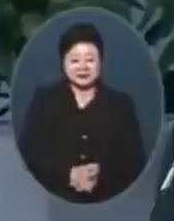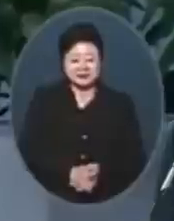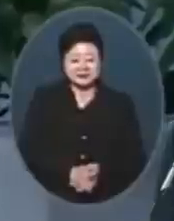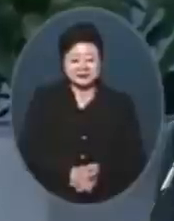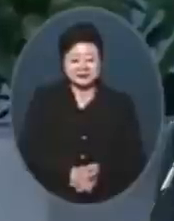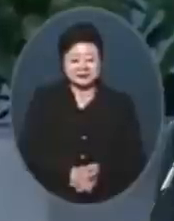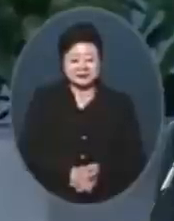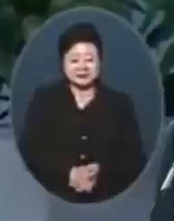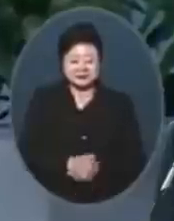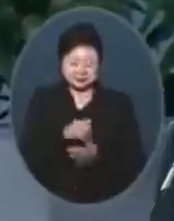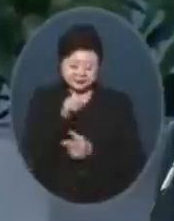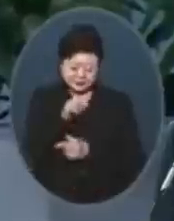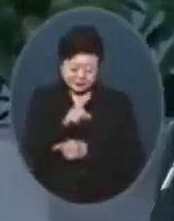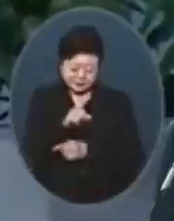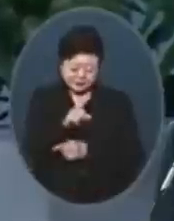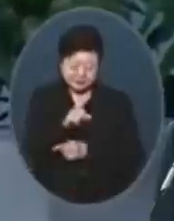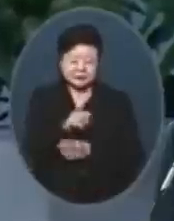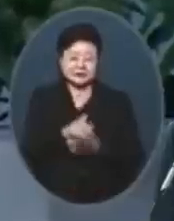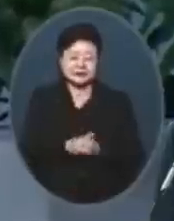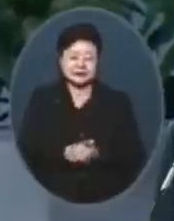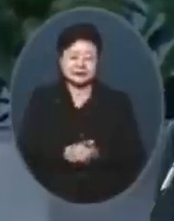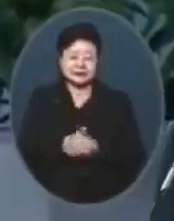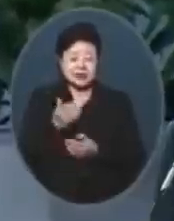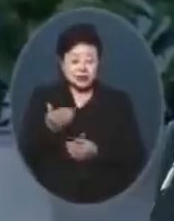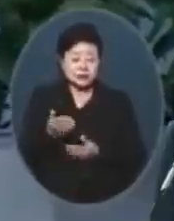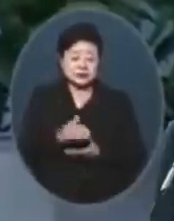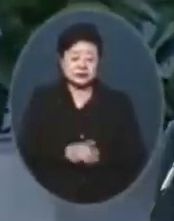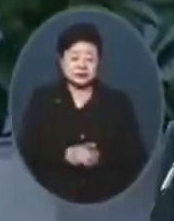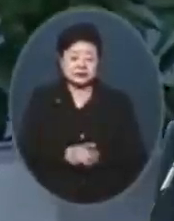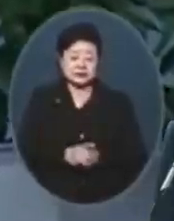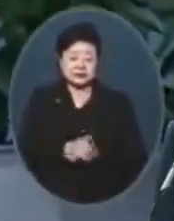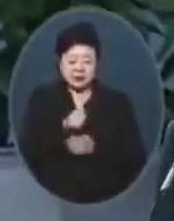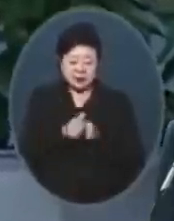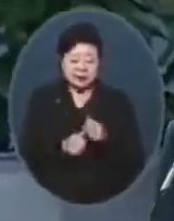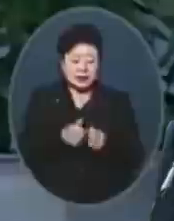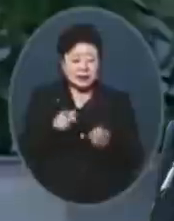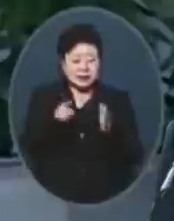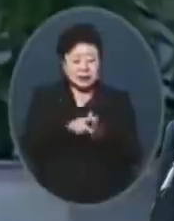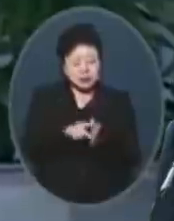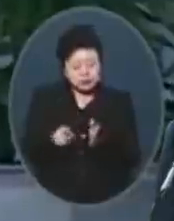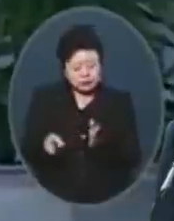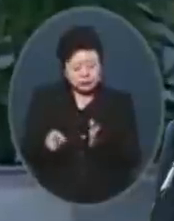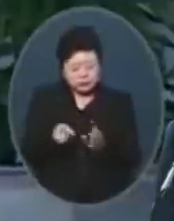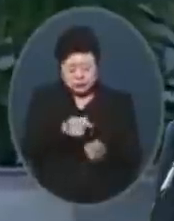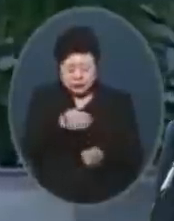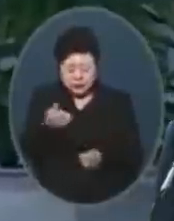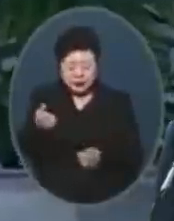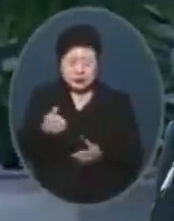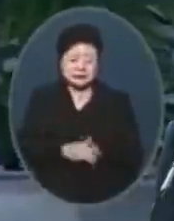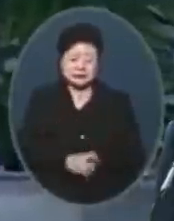잠시 눈을 감아주십시오. 여러분이 하나님을 믿다가 타락한 사람,